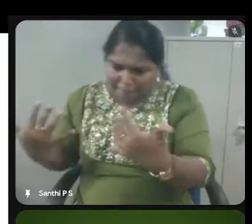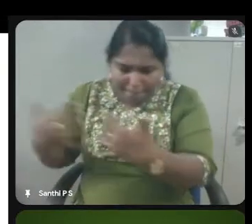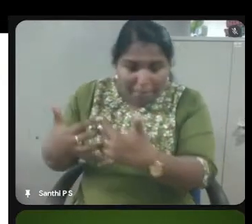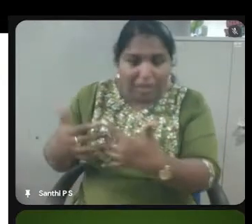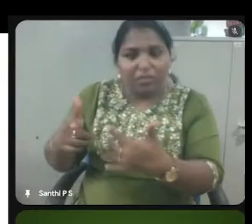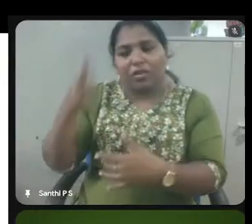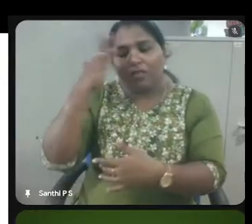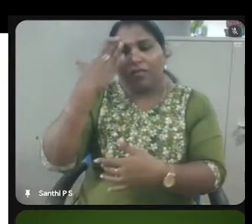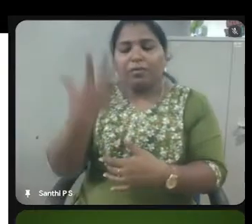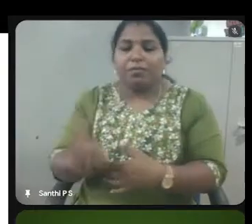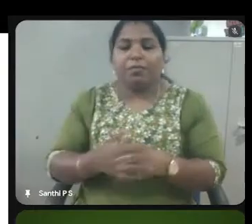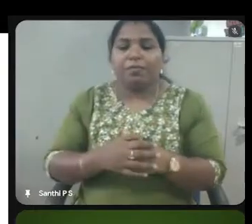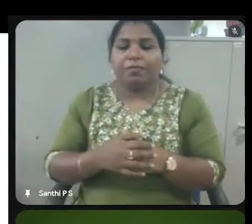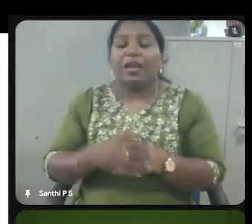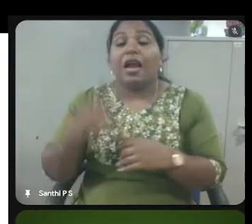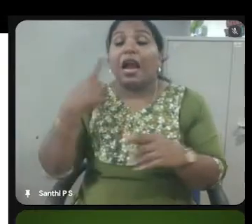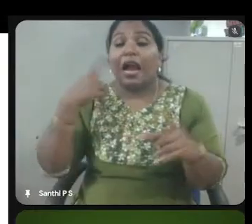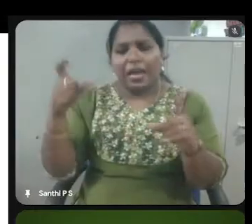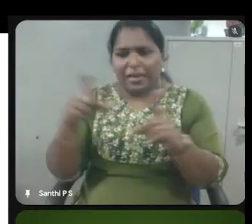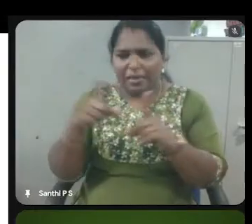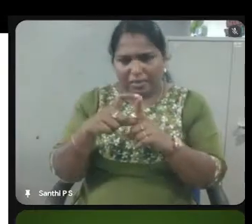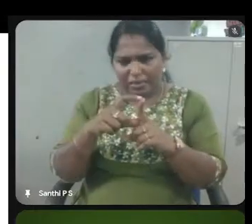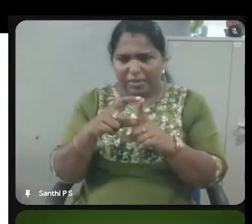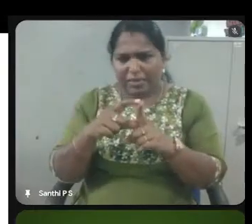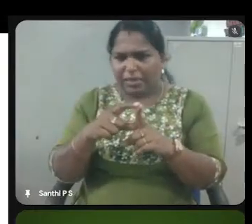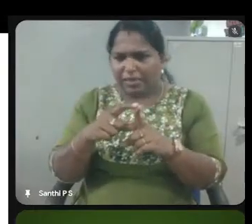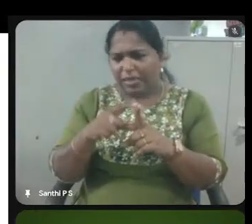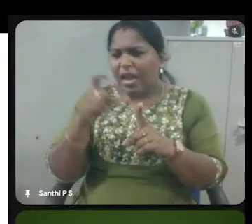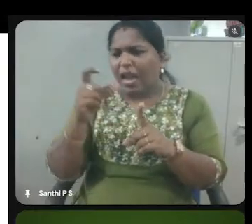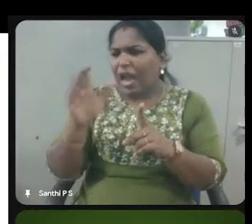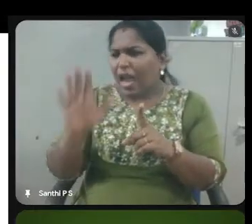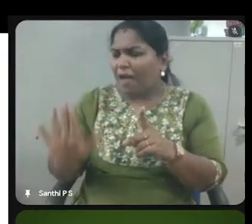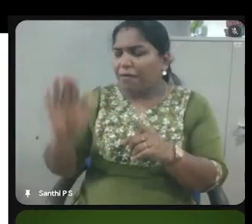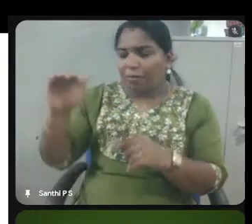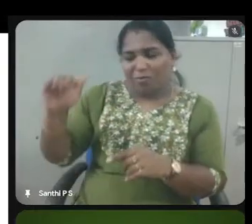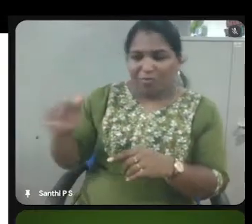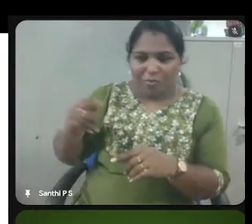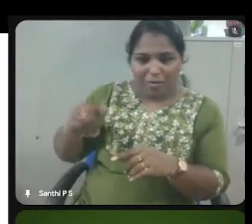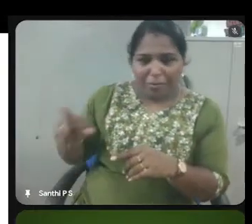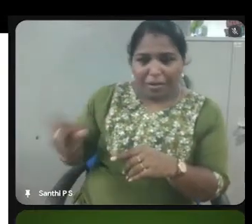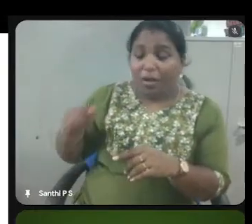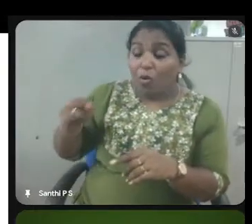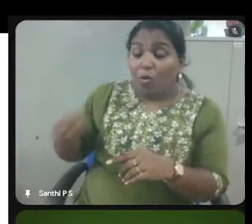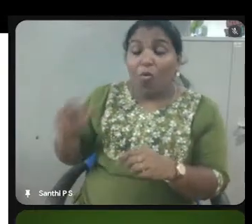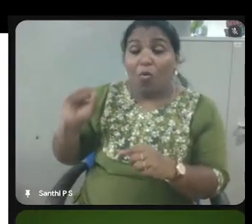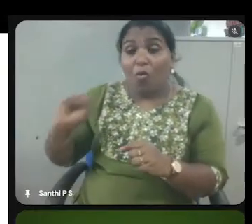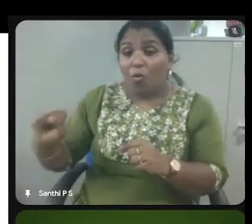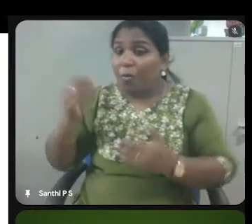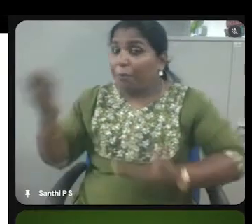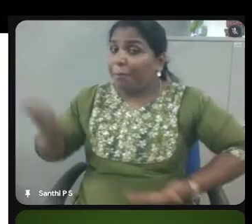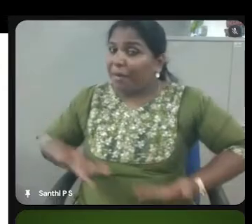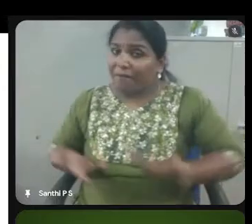ഇന്റലക്ച്വൽ ഡിസബിലിറ്റി എന്ന് പറയുമ്പോൾ തന്നെ ഈ കുട്ടിക്ക് പെരുമാറ്റം